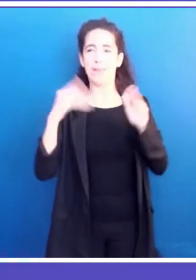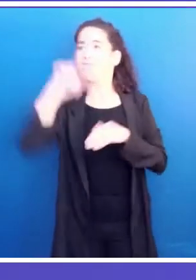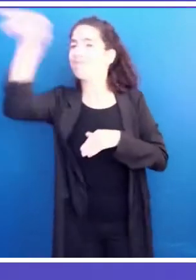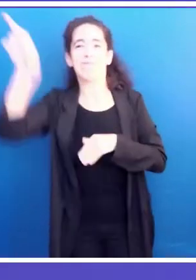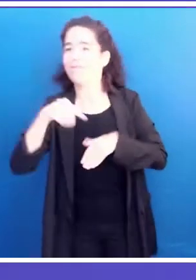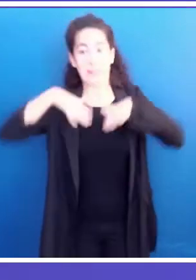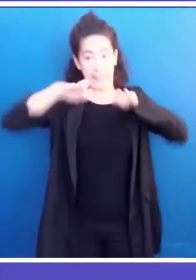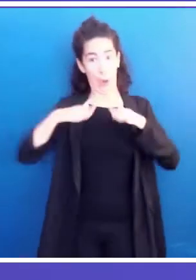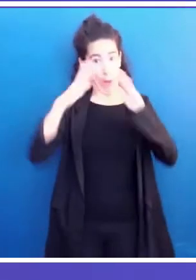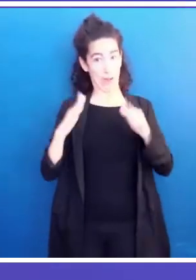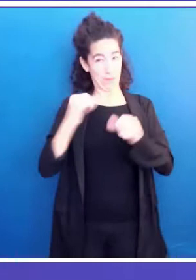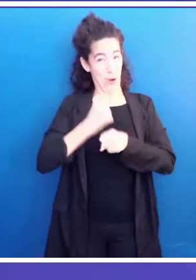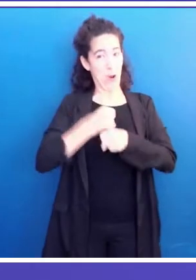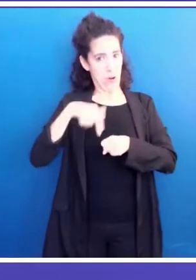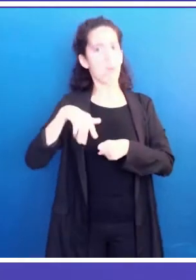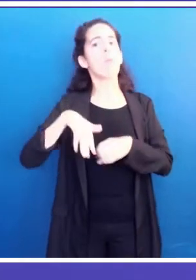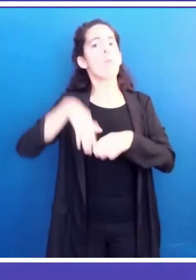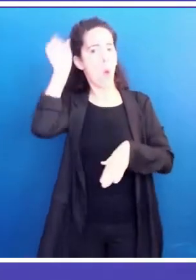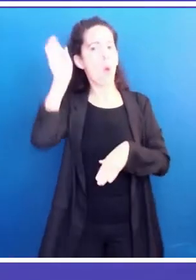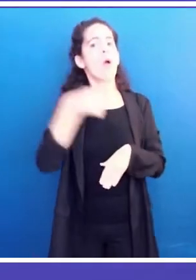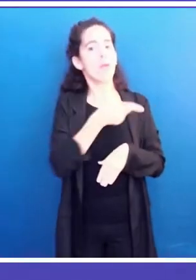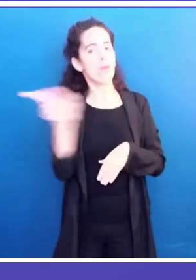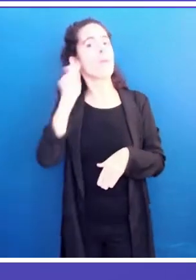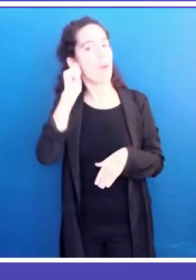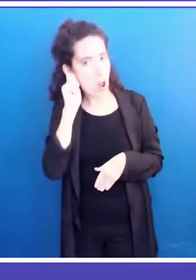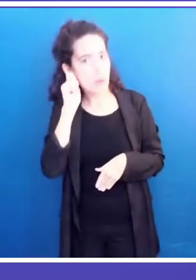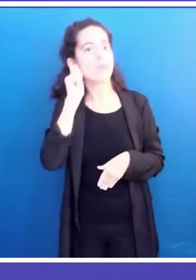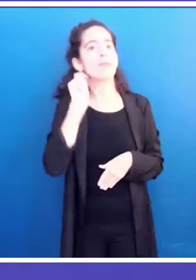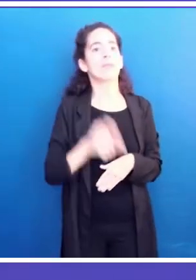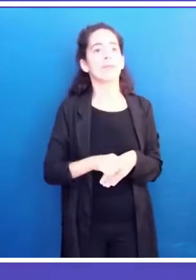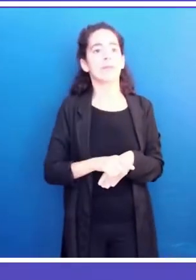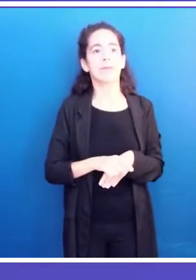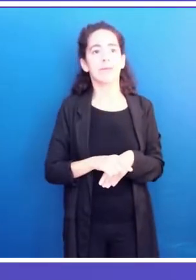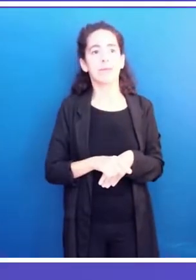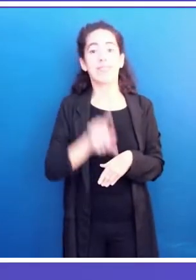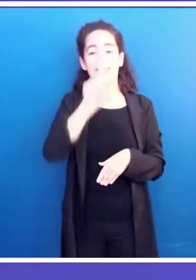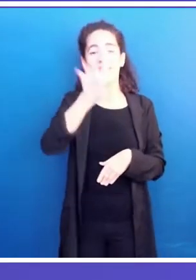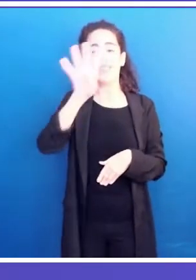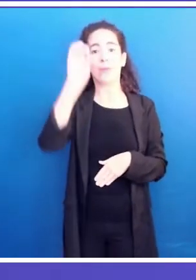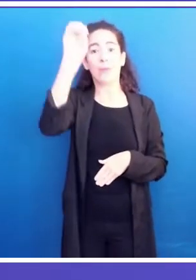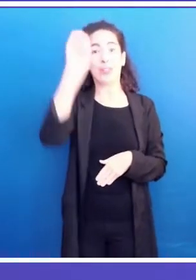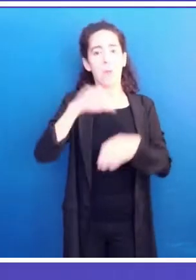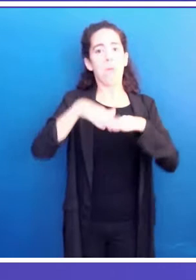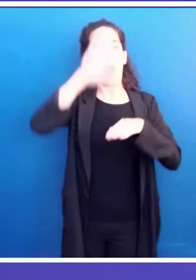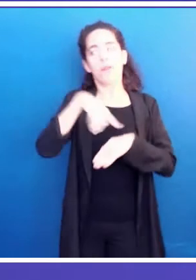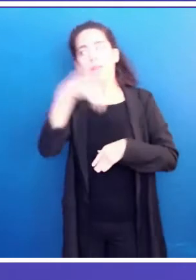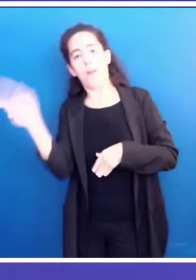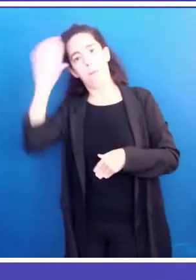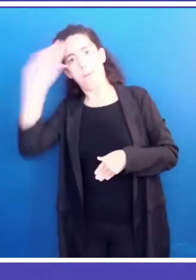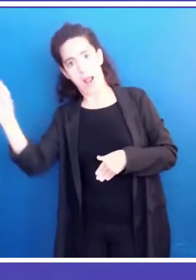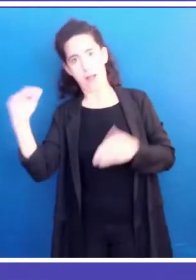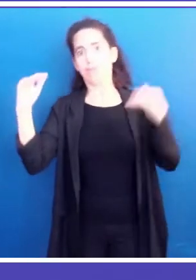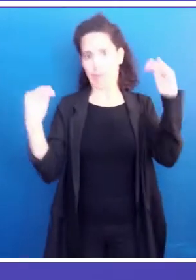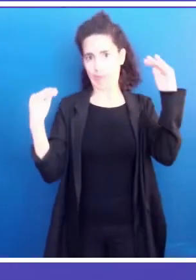المهنية والشخصية، لطالما قامت المرأة بالعمل عن بعد في 14% أكثر